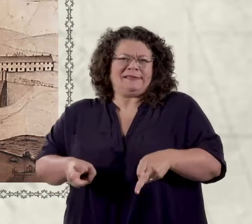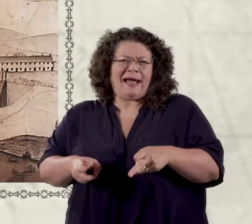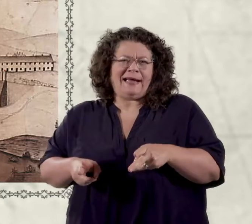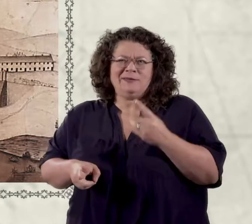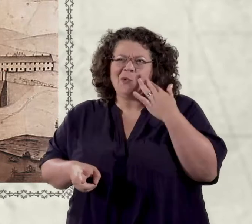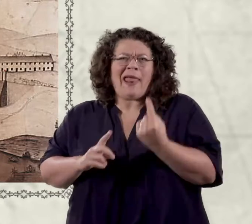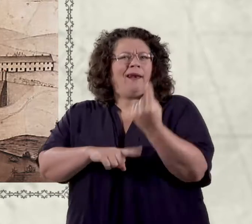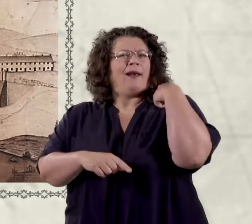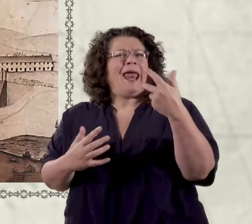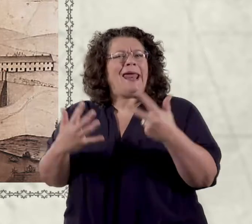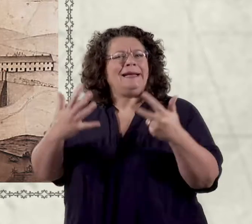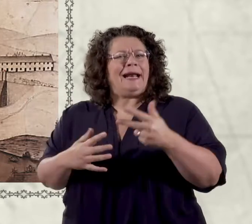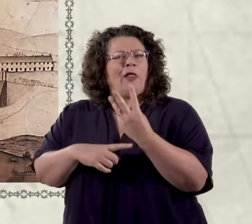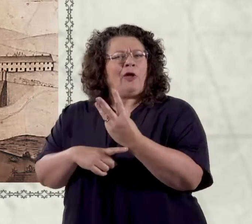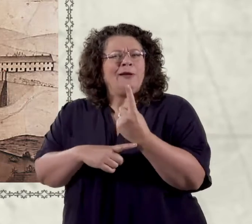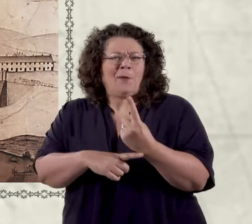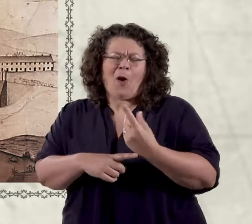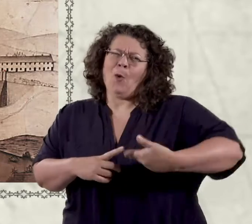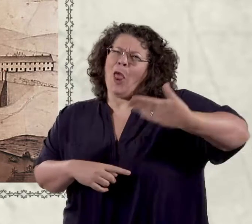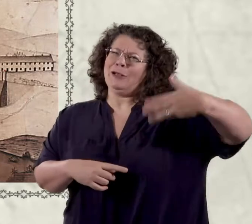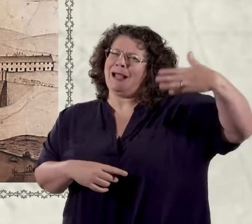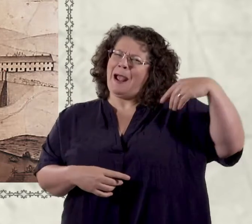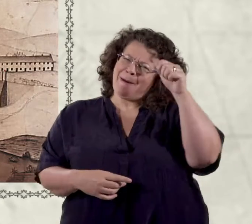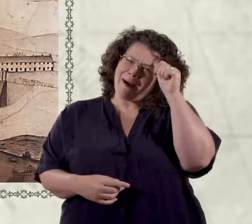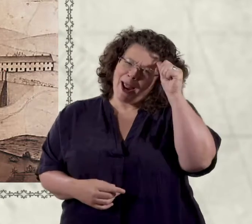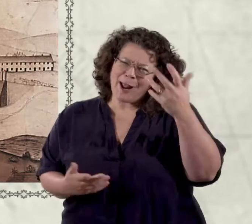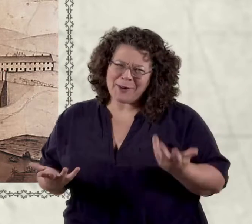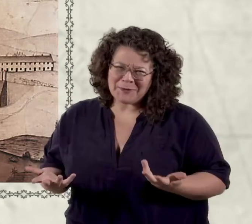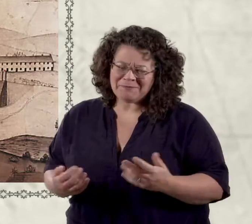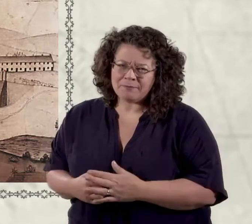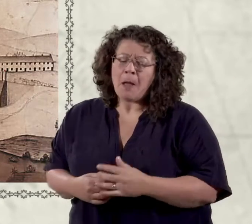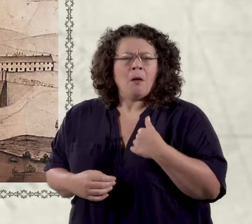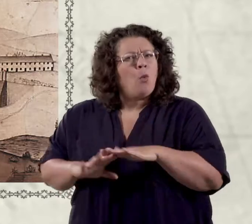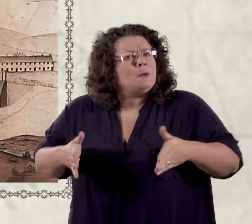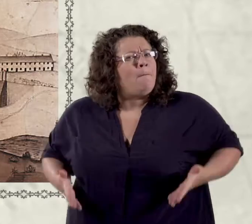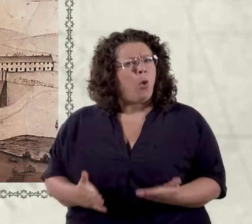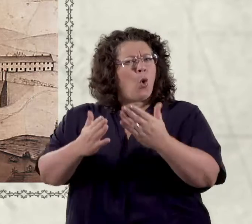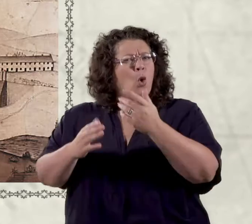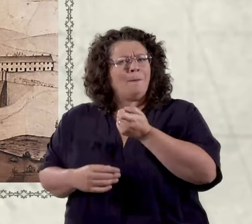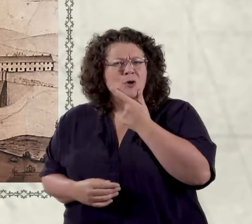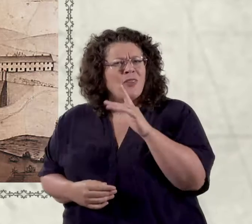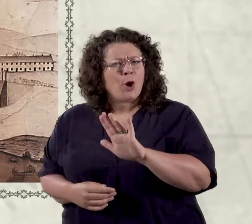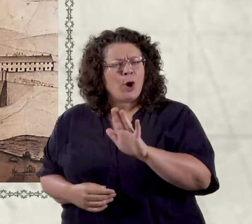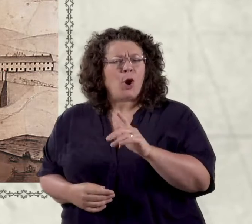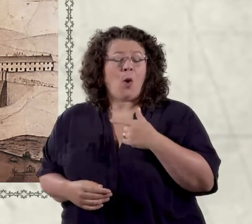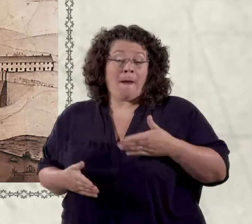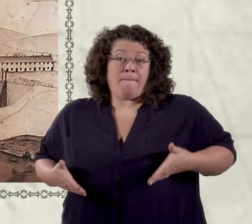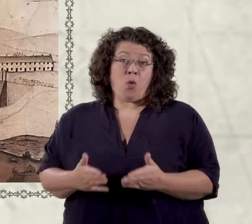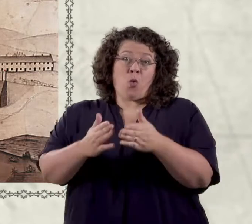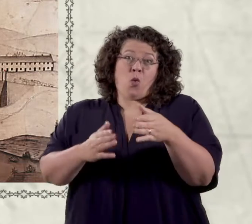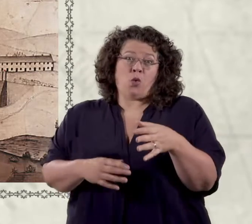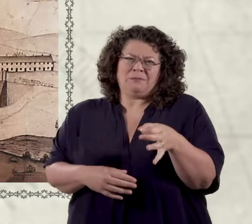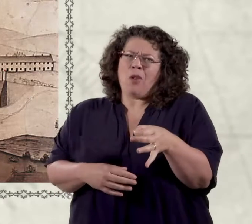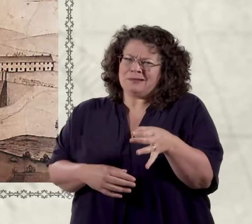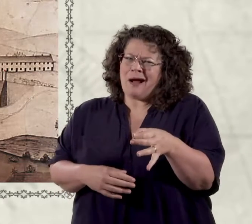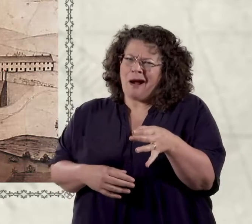farw, a nes i marw nôl yn 1831. Amser hir yn ôl yn dydi. Ond rhaid cofio, ges i ddim fy ngeni yn